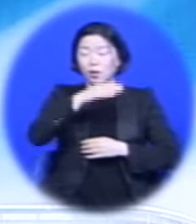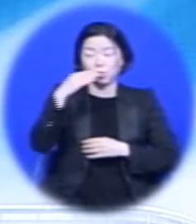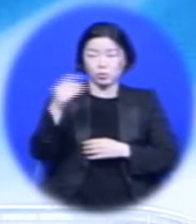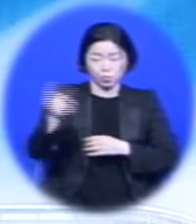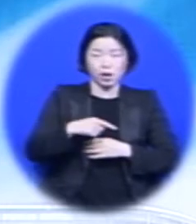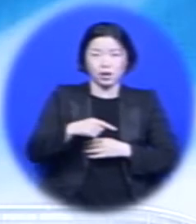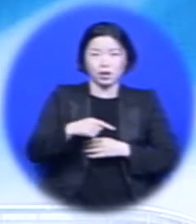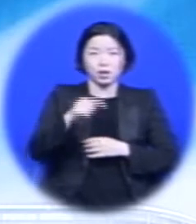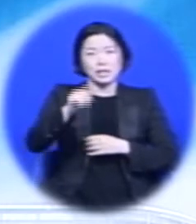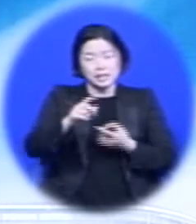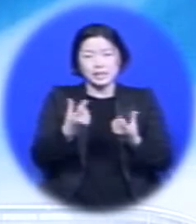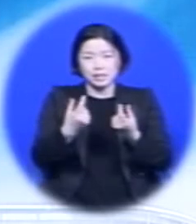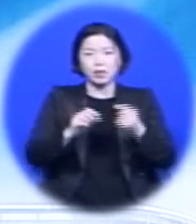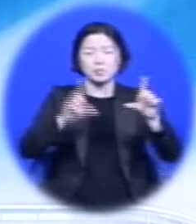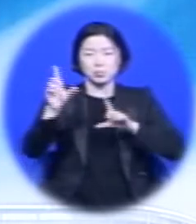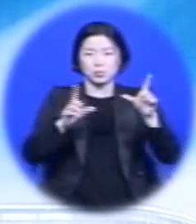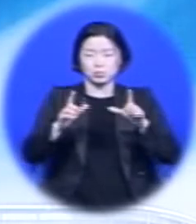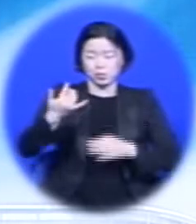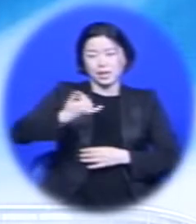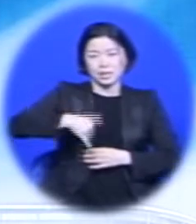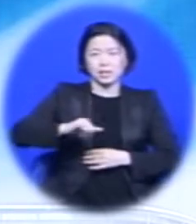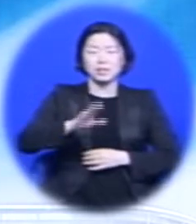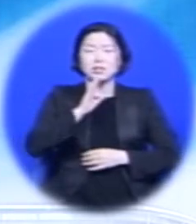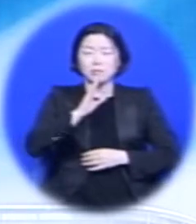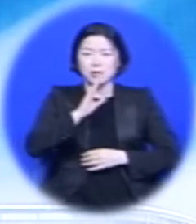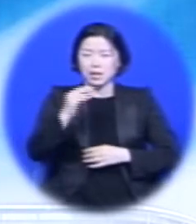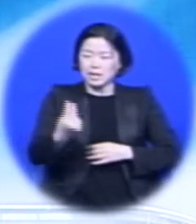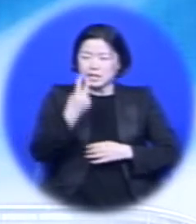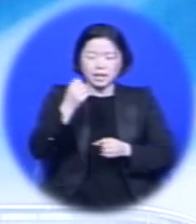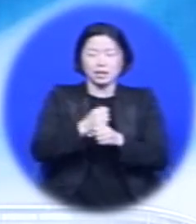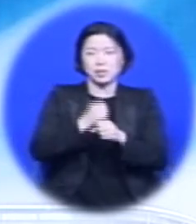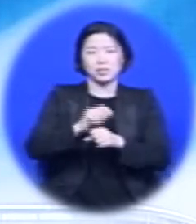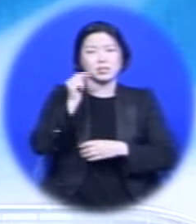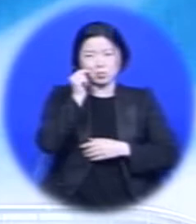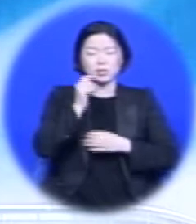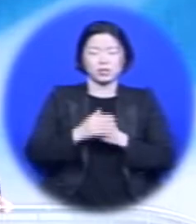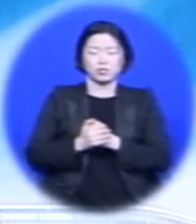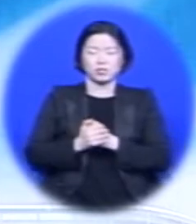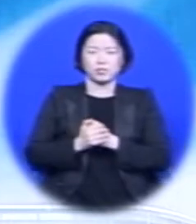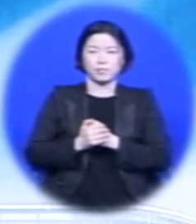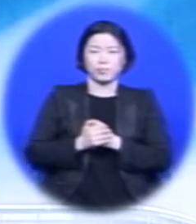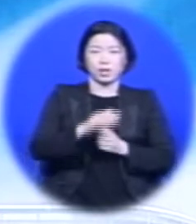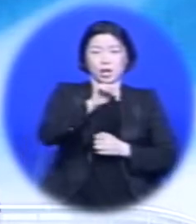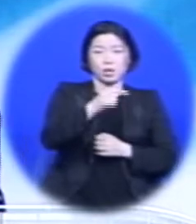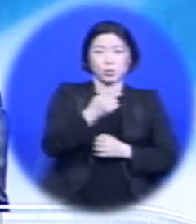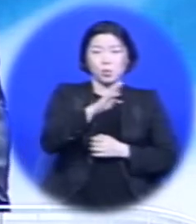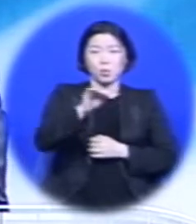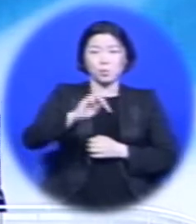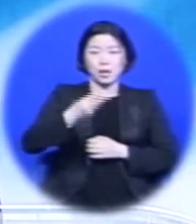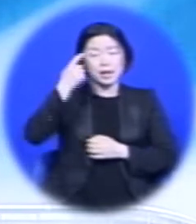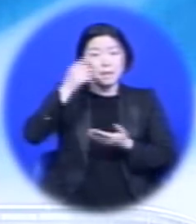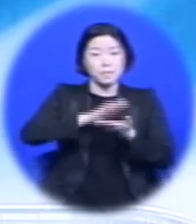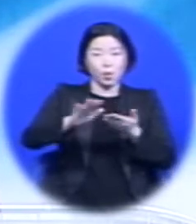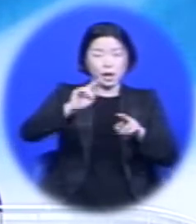태도는 자녀를 정말 살려내지를 못합니다. 노벨 평화상을 수상했던